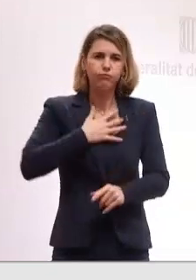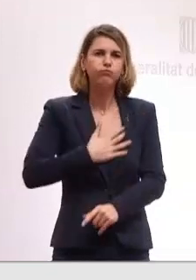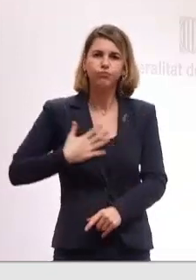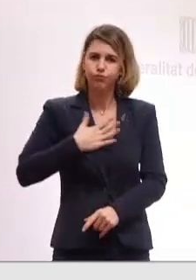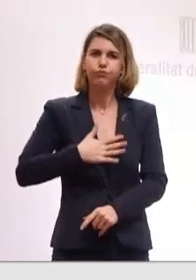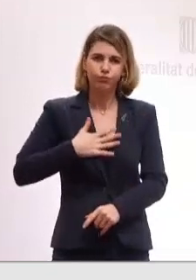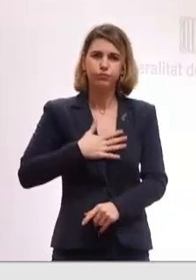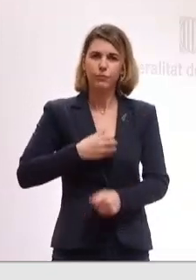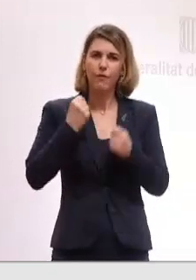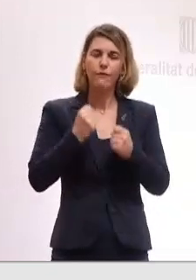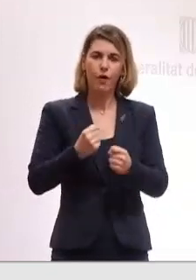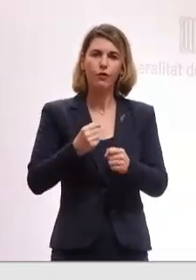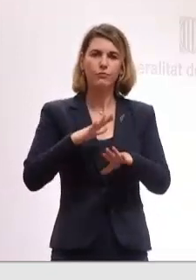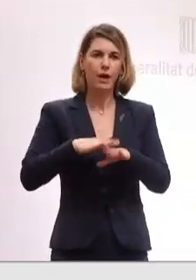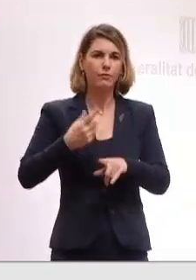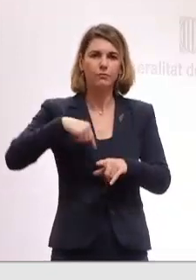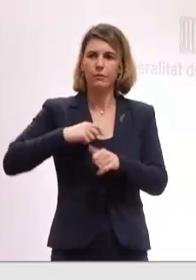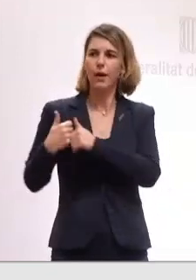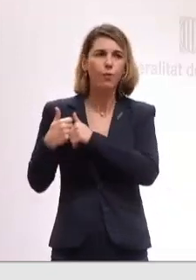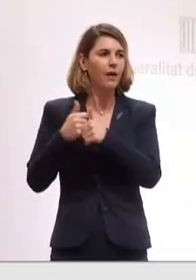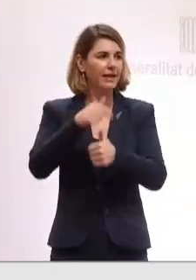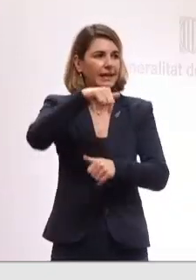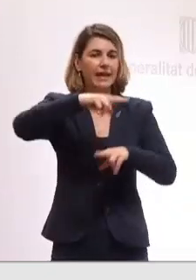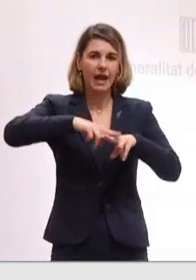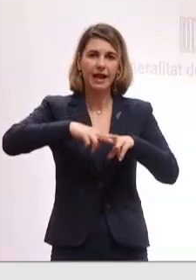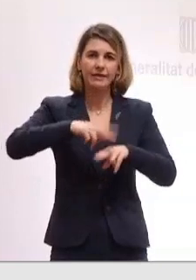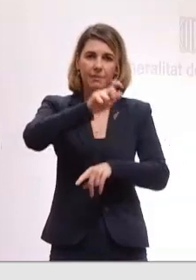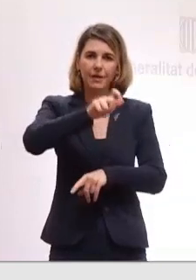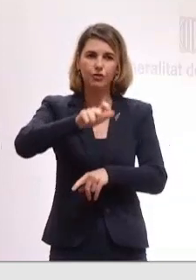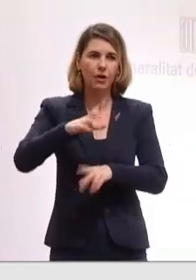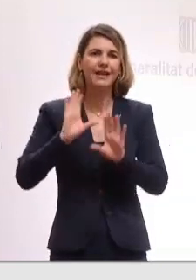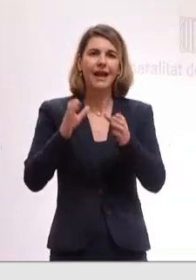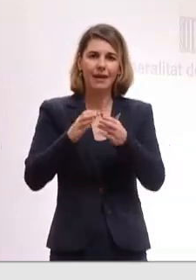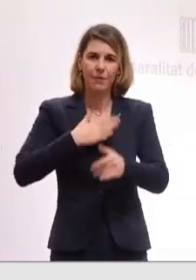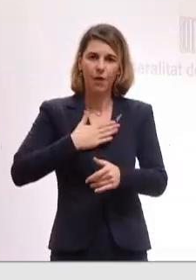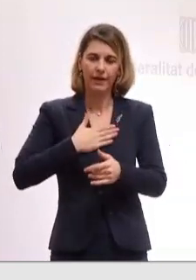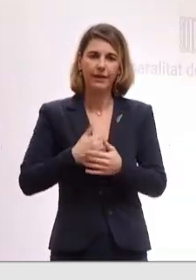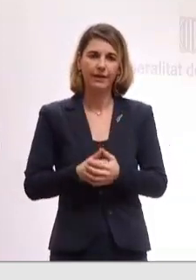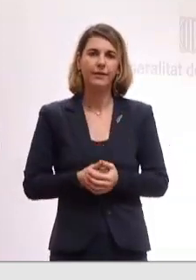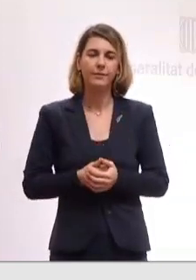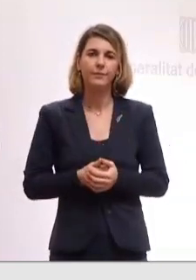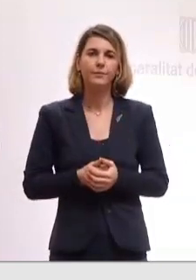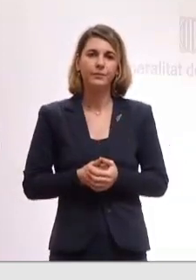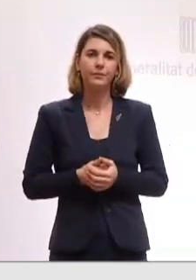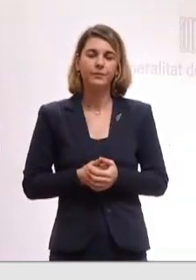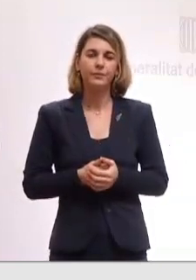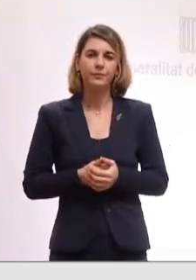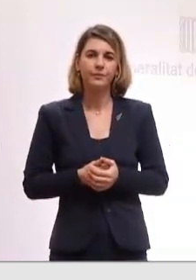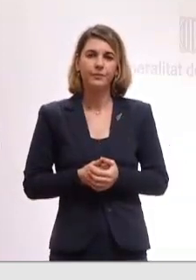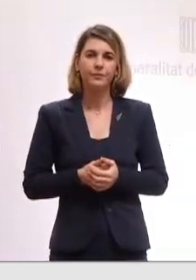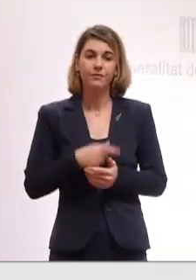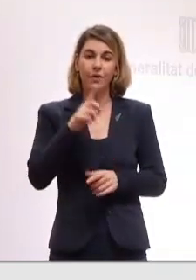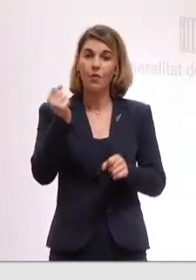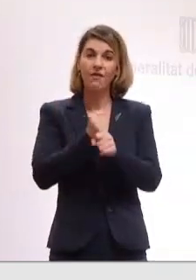satisfet que hagin pogut acompanyar-me en aquest acte les persones que vam formar part d'aquell equip. No hi ha